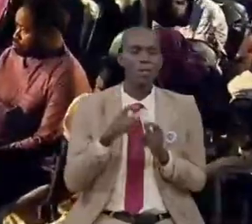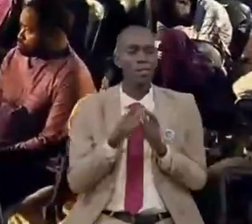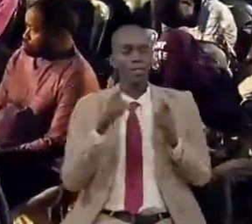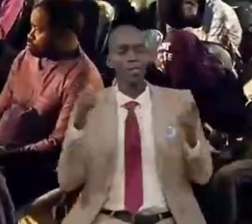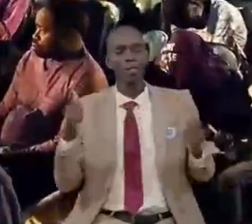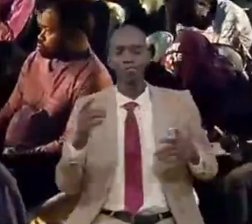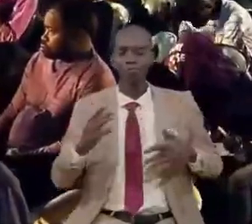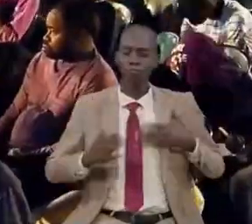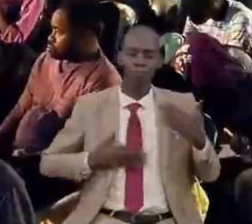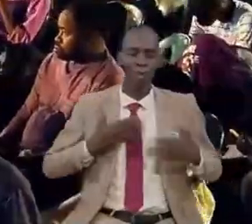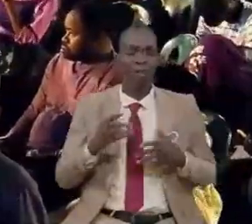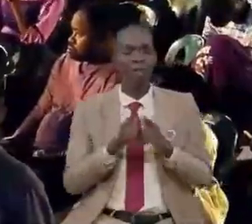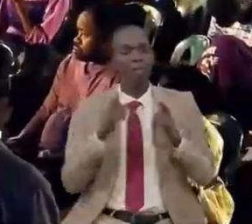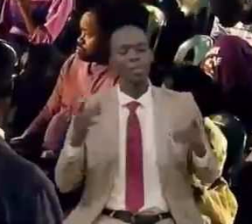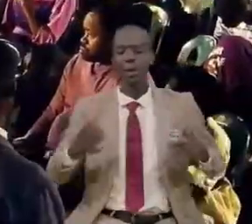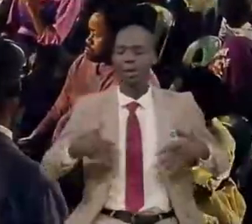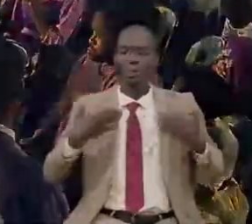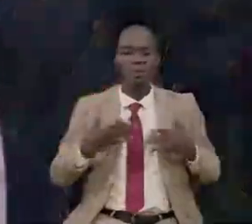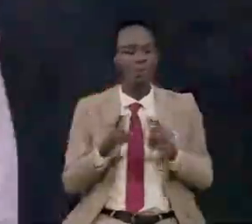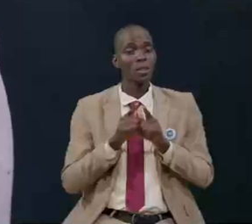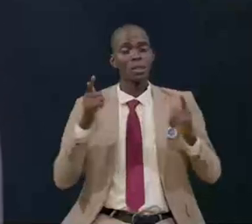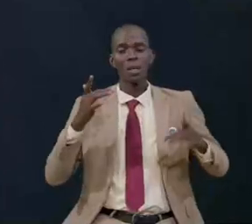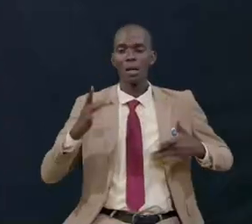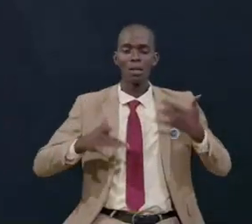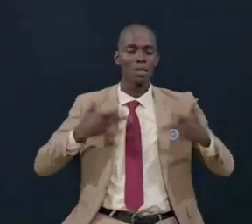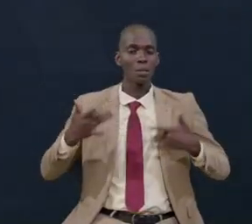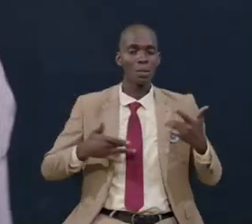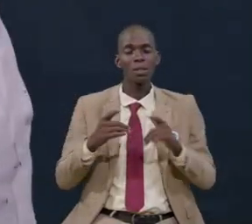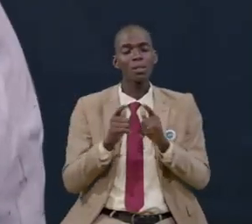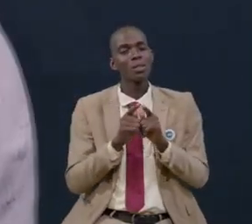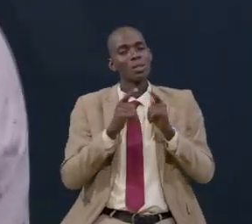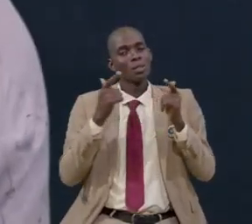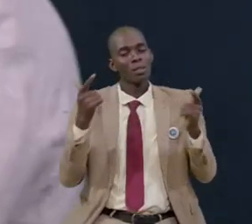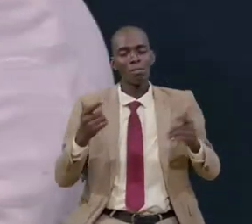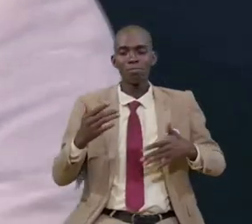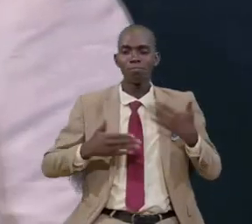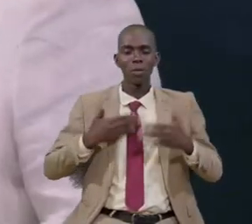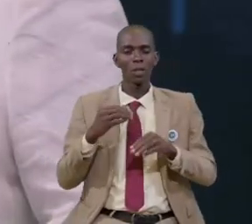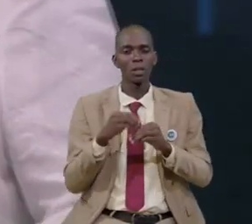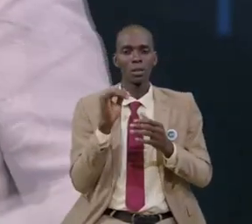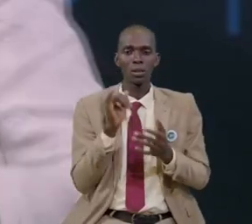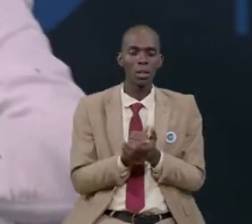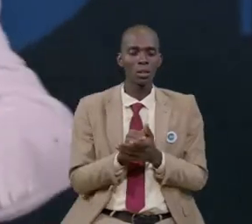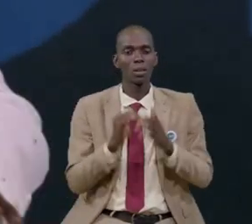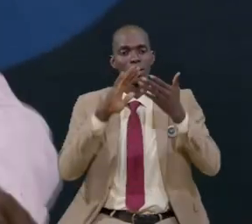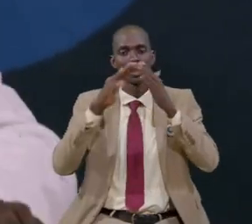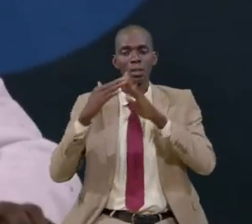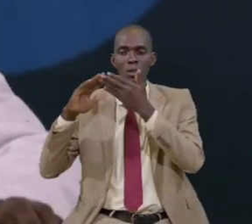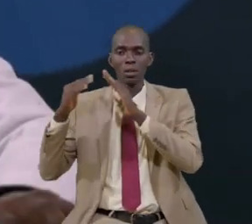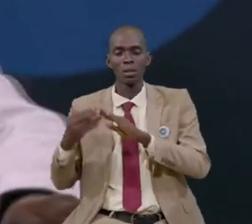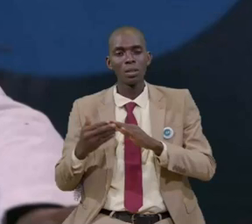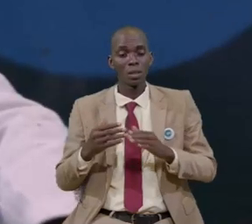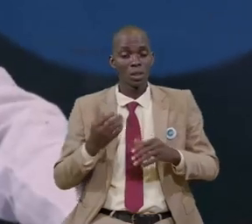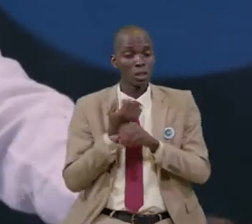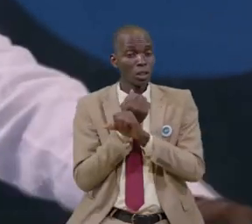dans cette ville. Il y a une grande allégresse, un grand enthousiasme dans cette ville. Le salut apporte la joie, la